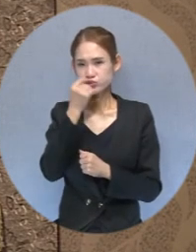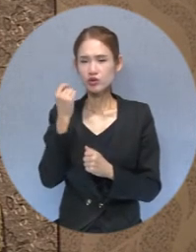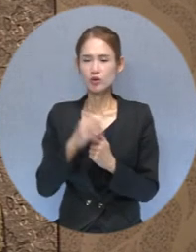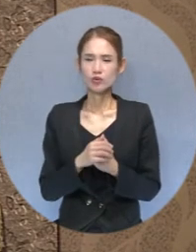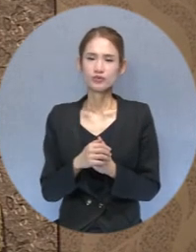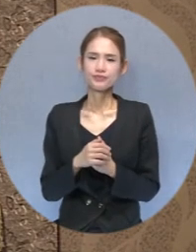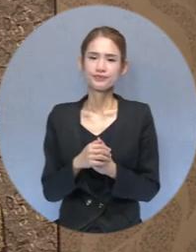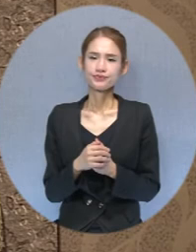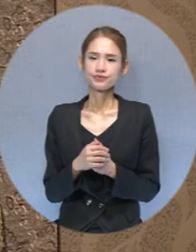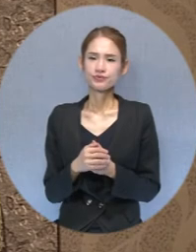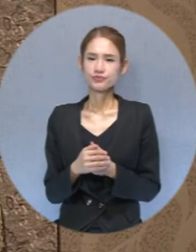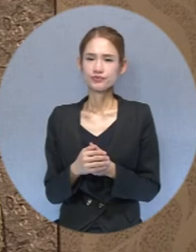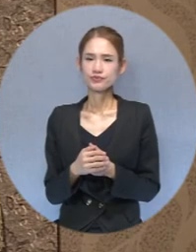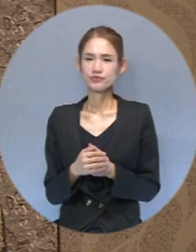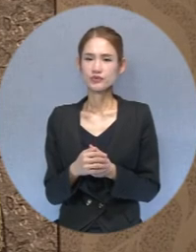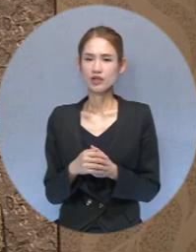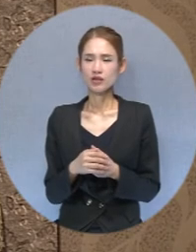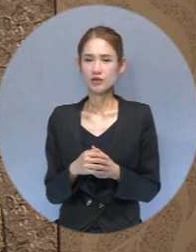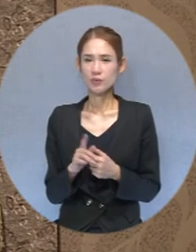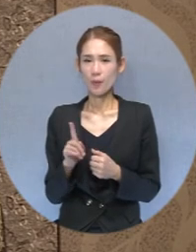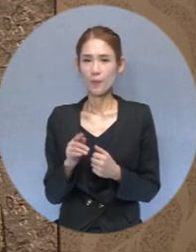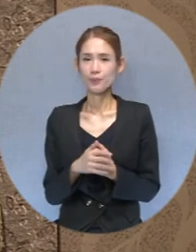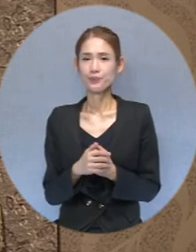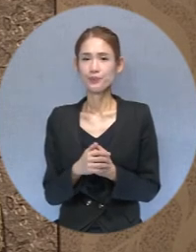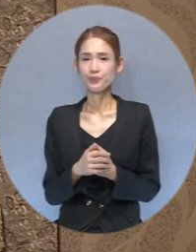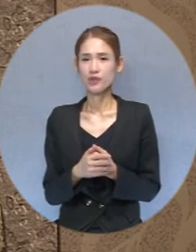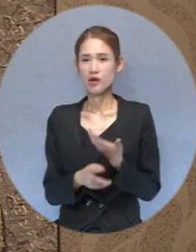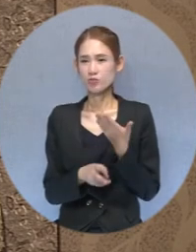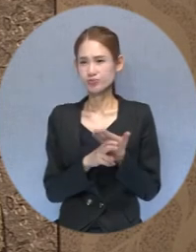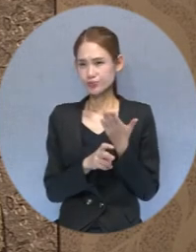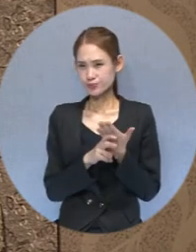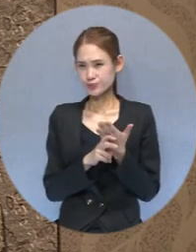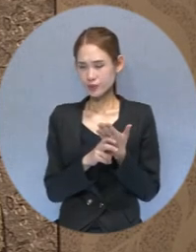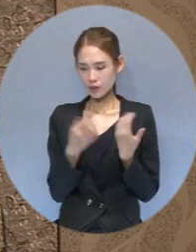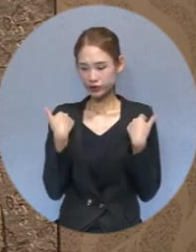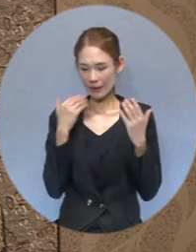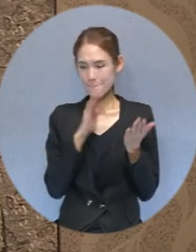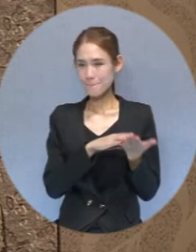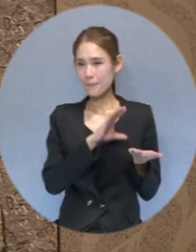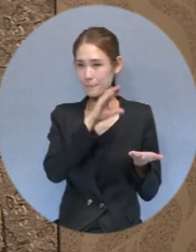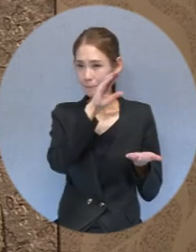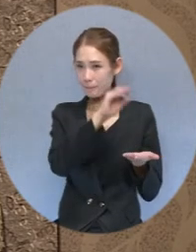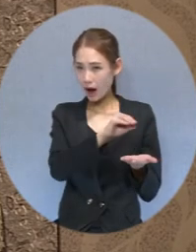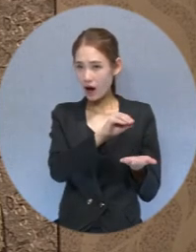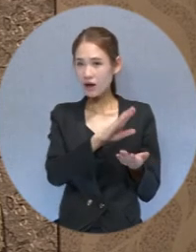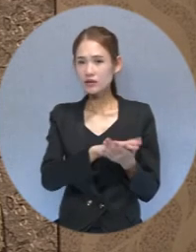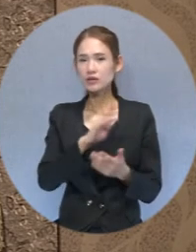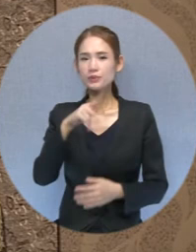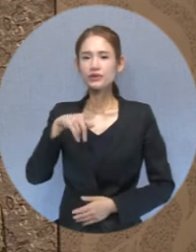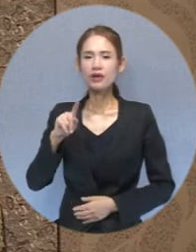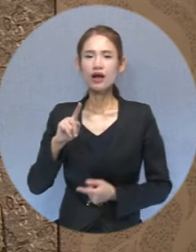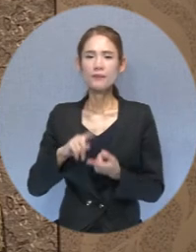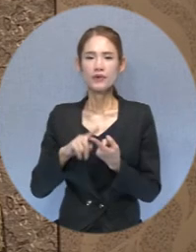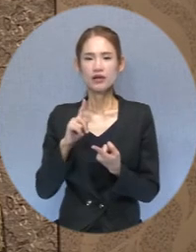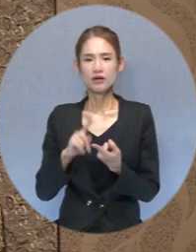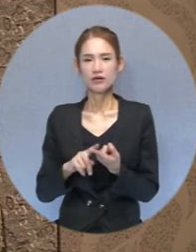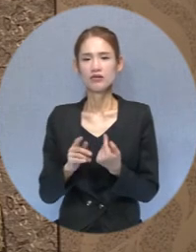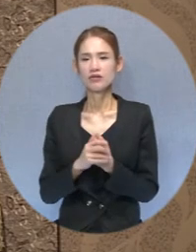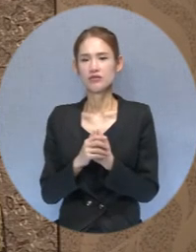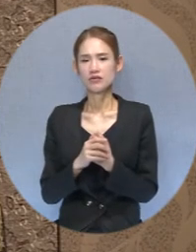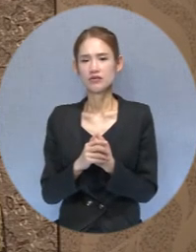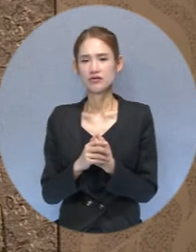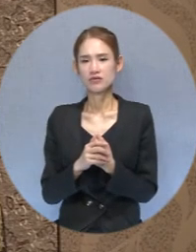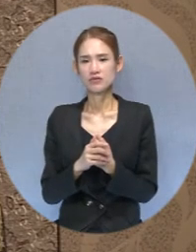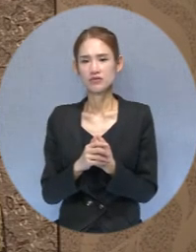이제 저희가 이제 먼저 이게 막 불법 주차돼 불법으로 이제 방치된 PM에 대해서 우리가